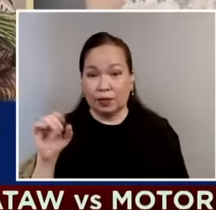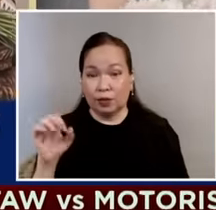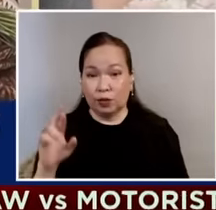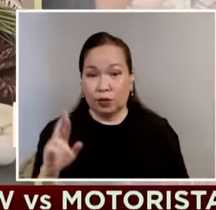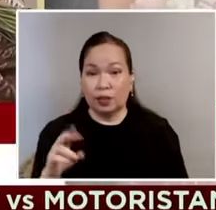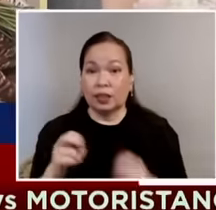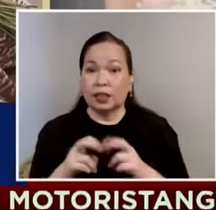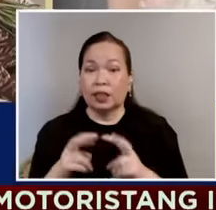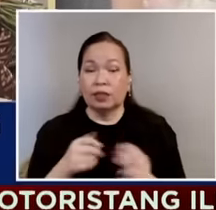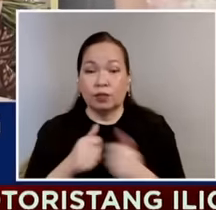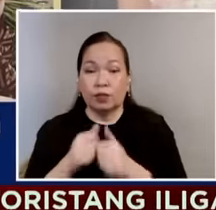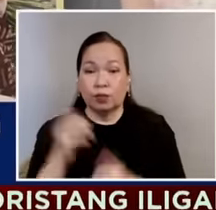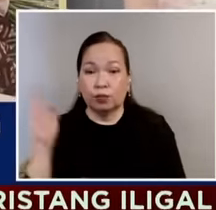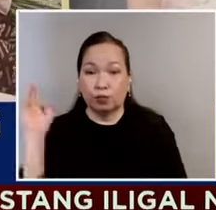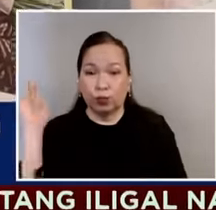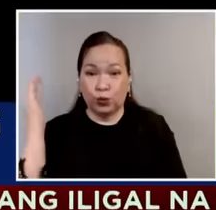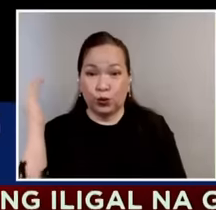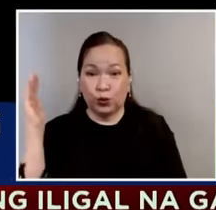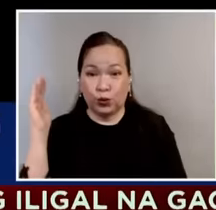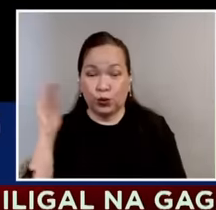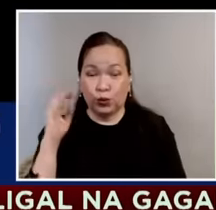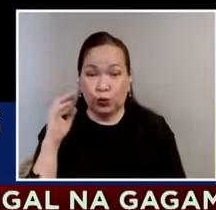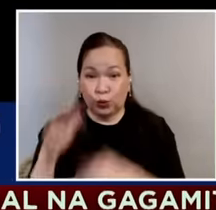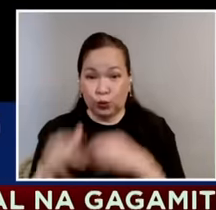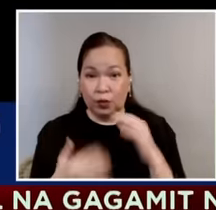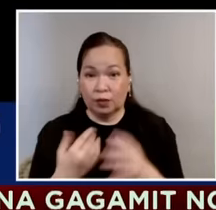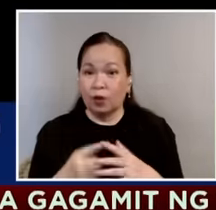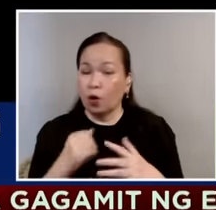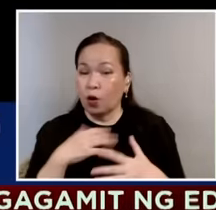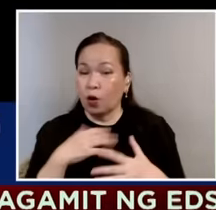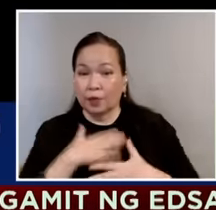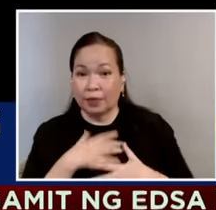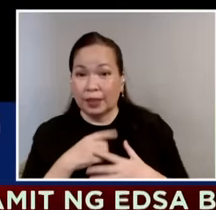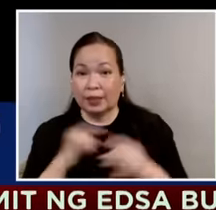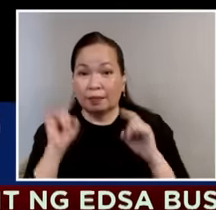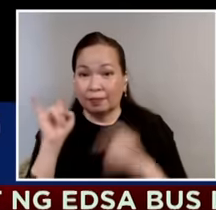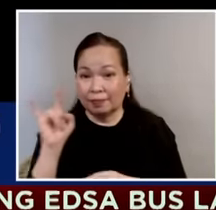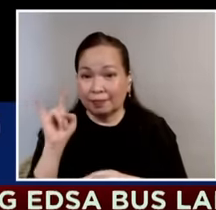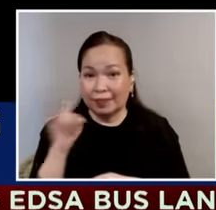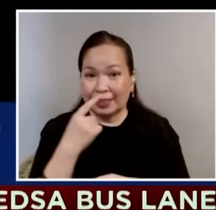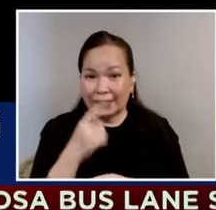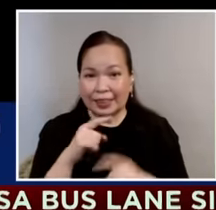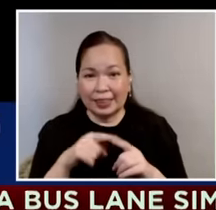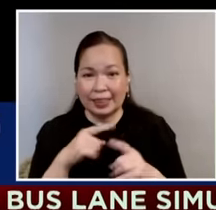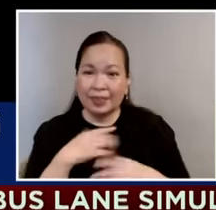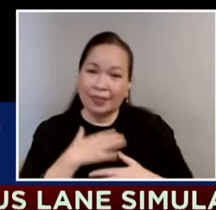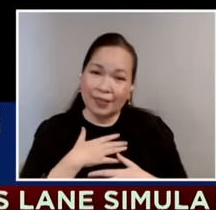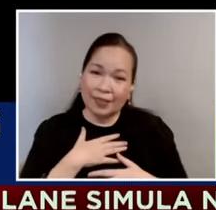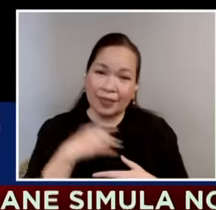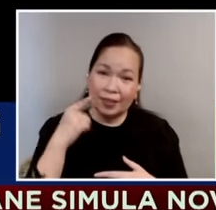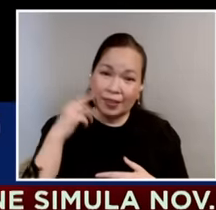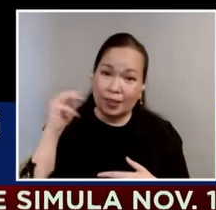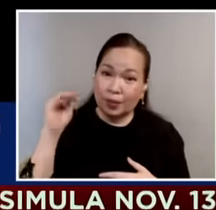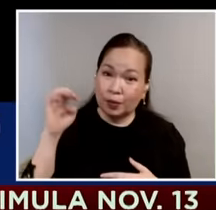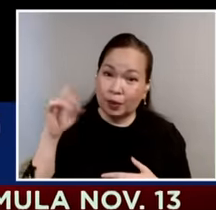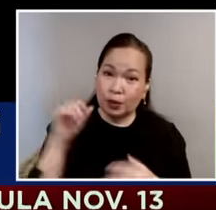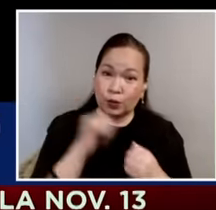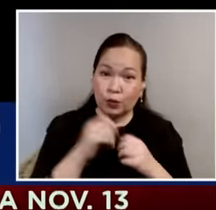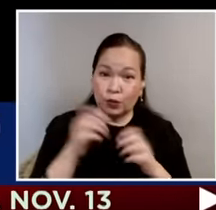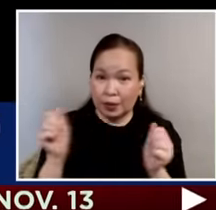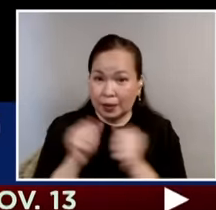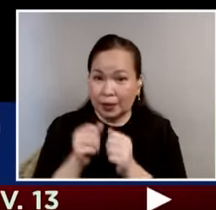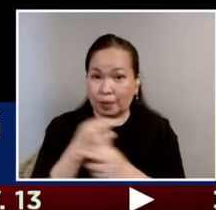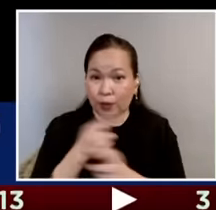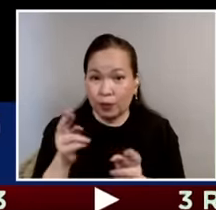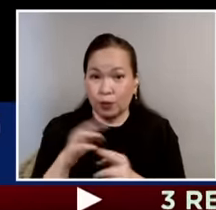Universe, masaya ang samahan ng mga kandidata. Sa social media, makikita ang fun moments ni Michelle kasama ang roommate na si Miss